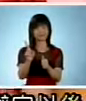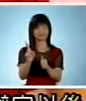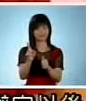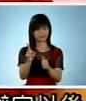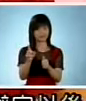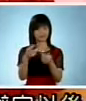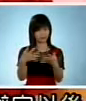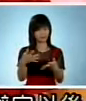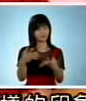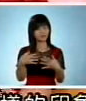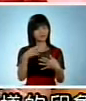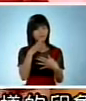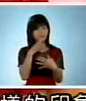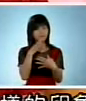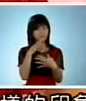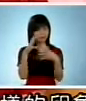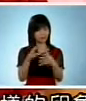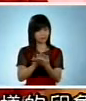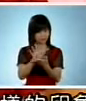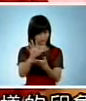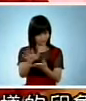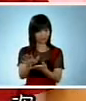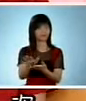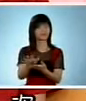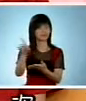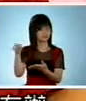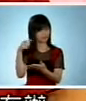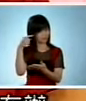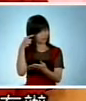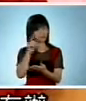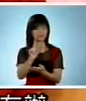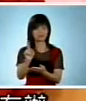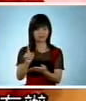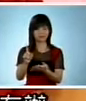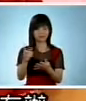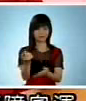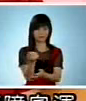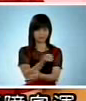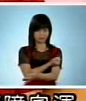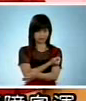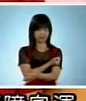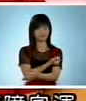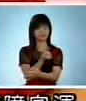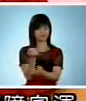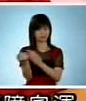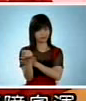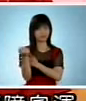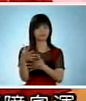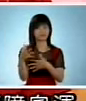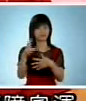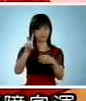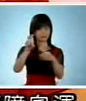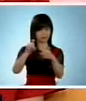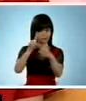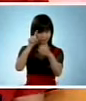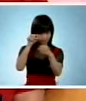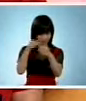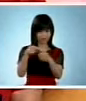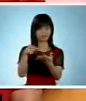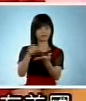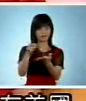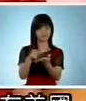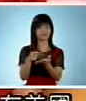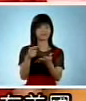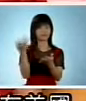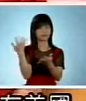在办完以后哈，我们留给人家什么样的印象啊？所以我们这一次其实都很认真在办。这是第21届的听障奥运哦， 过去二